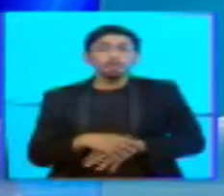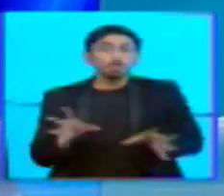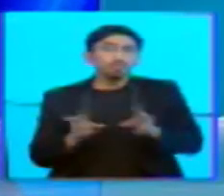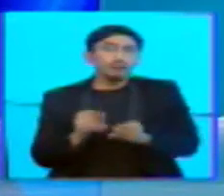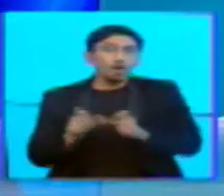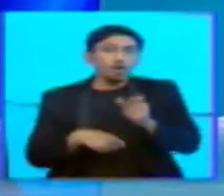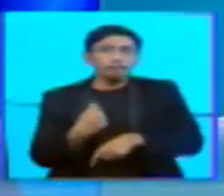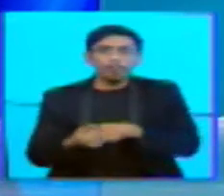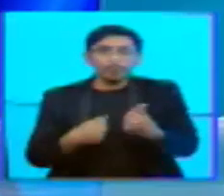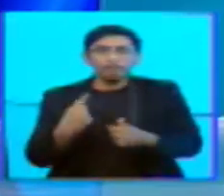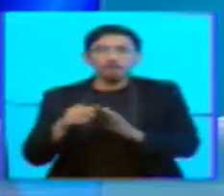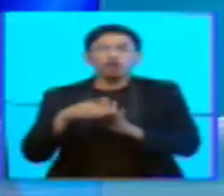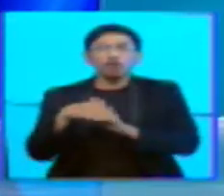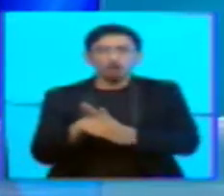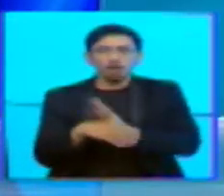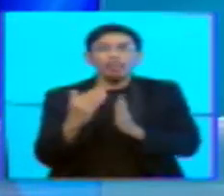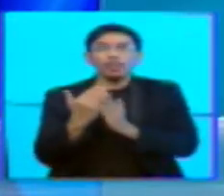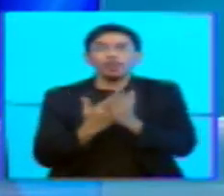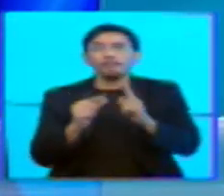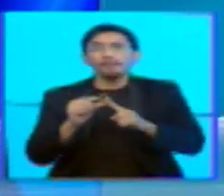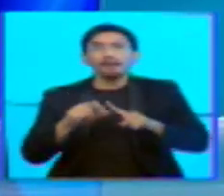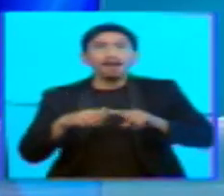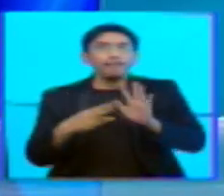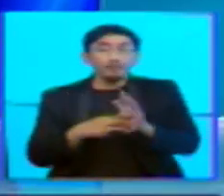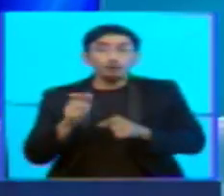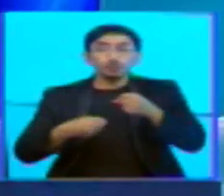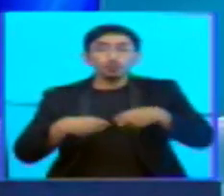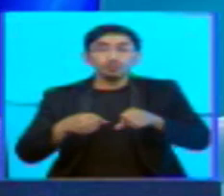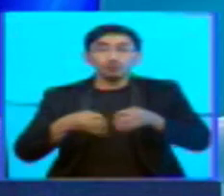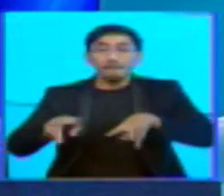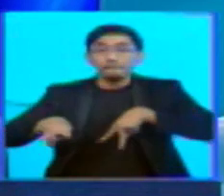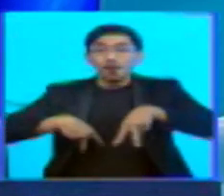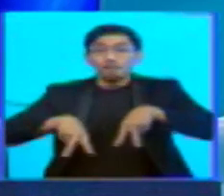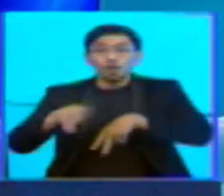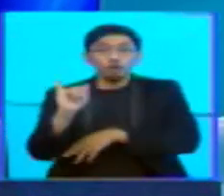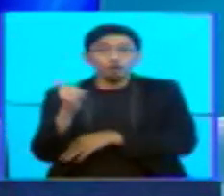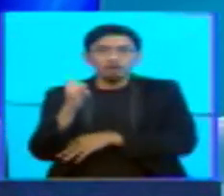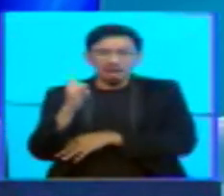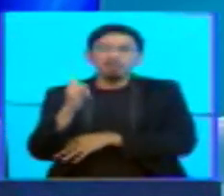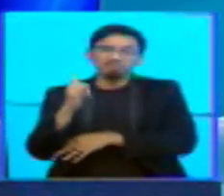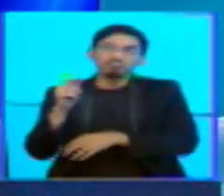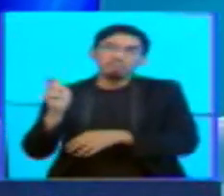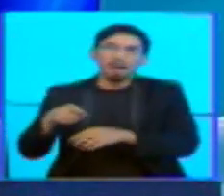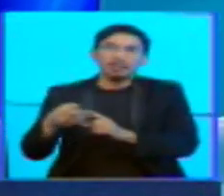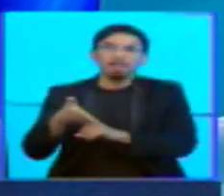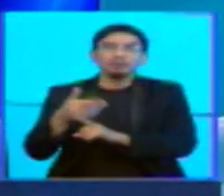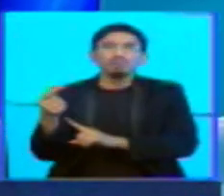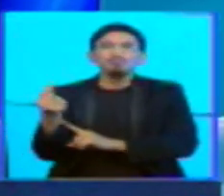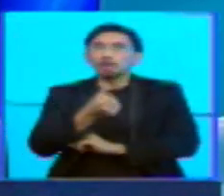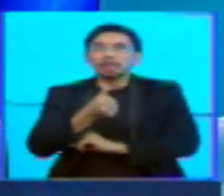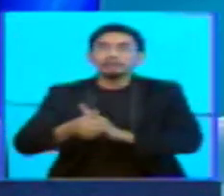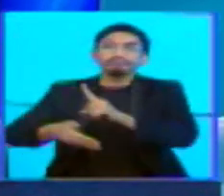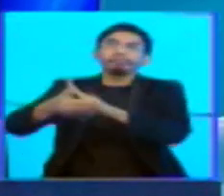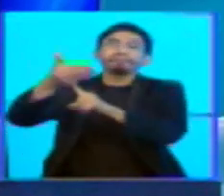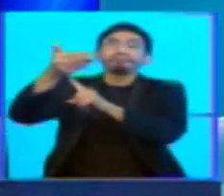Pemirsa, merosotnya jumlah pembeli setelah aturan PPKM diberlakukan, pedagang di kawasan Malioboro, Yogyakarta mengibarkan bendera